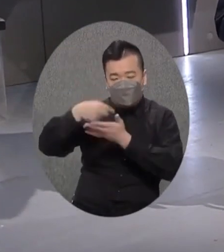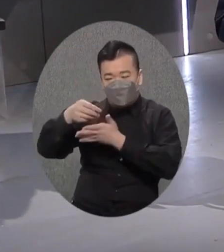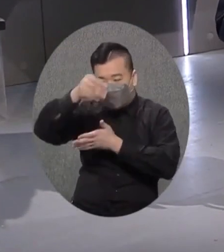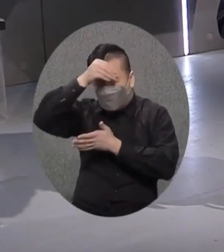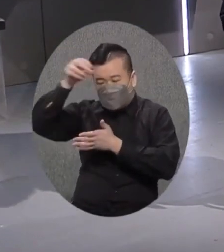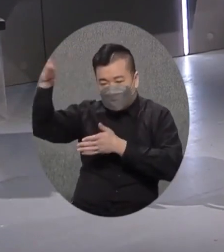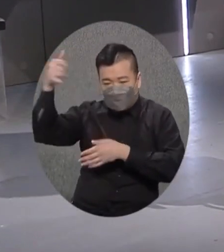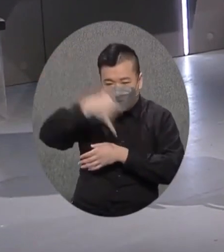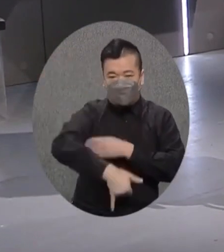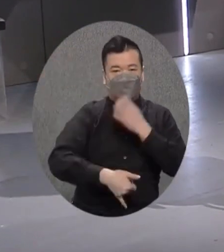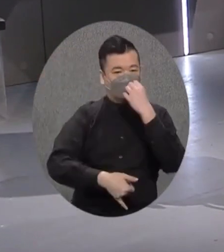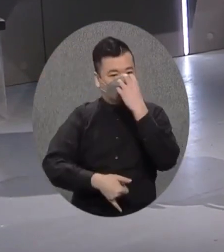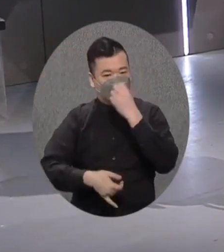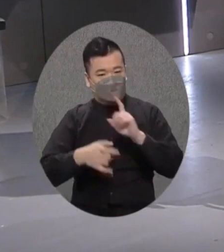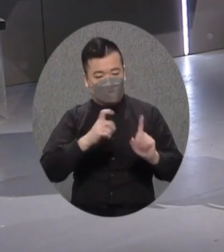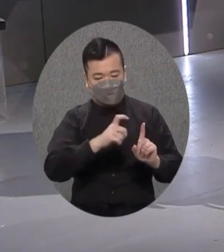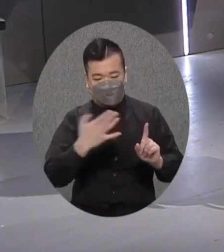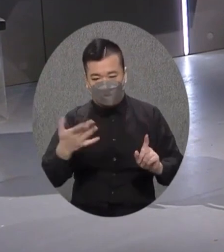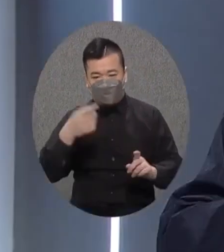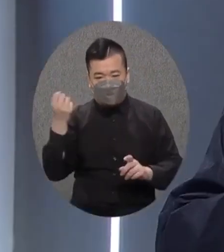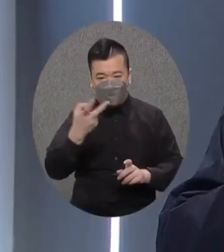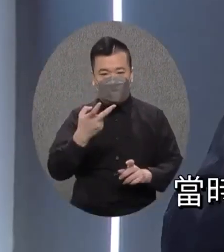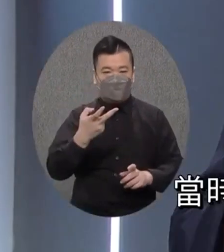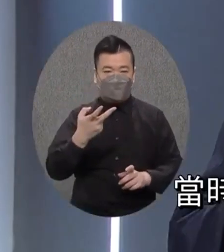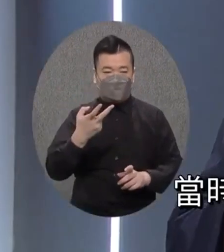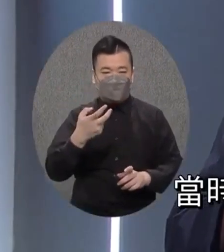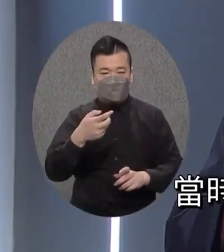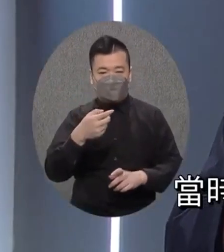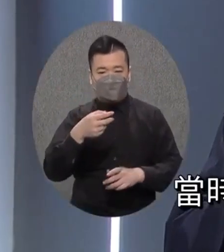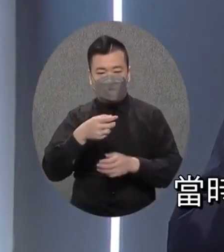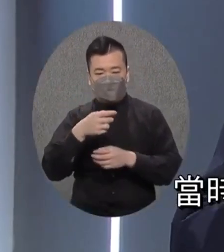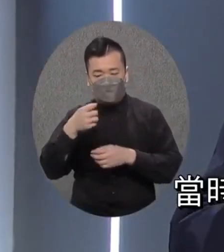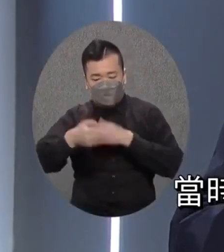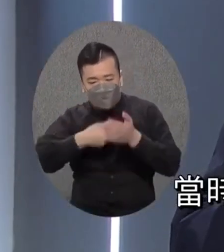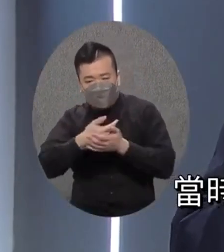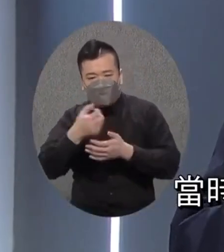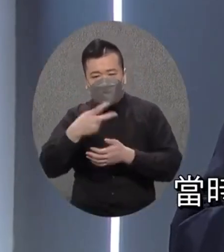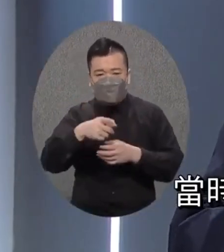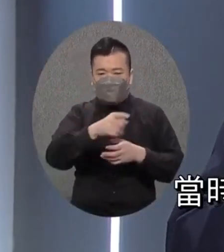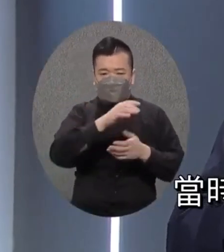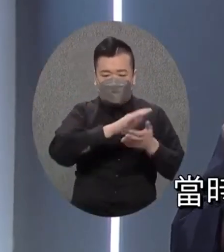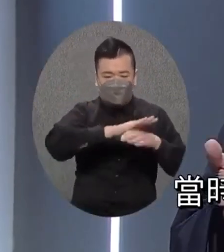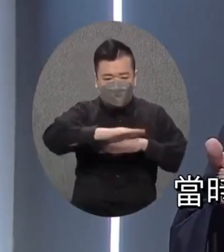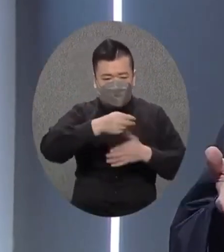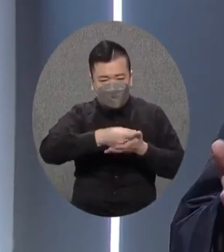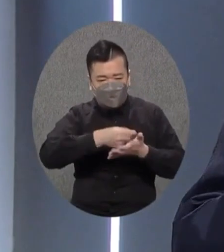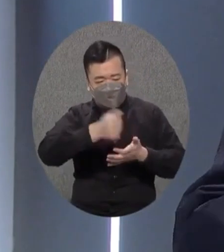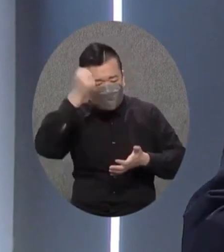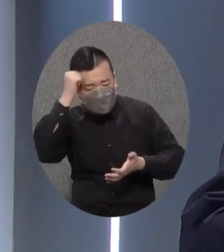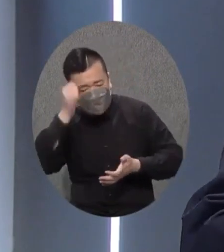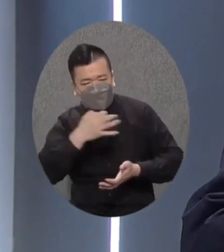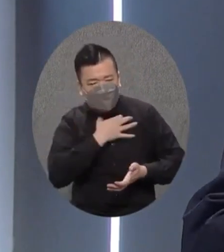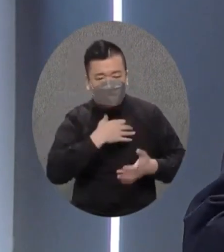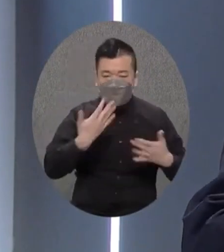術，然後翻翻嚟香港喺九十年代左右。當陣時九十年代嘅版畫藝術家面對嘅困難，同而